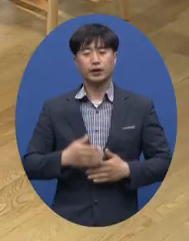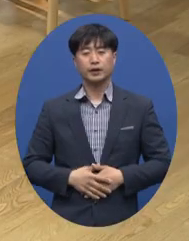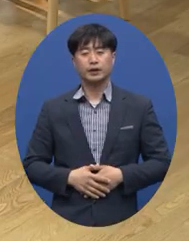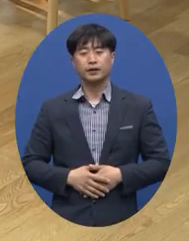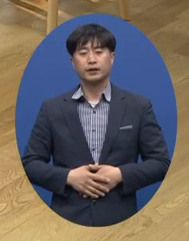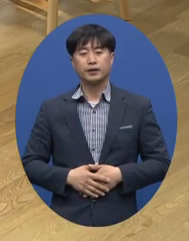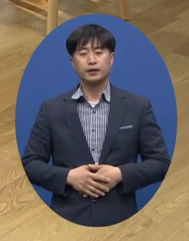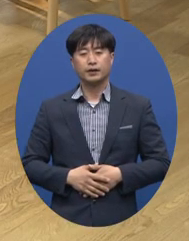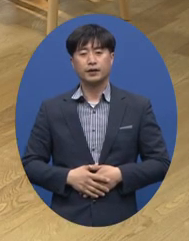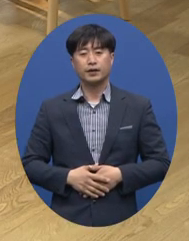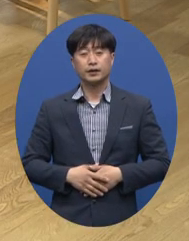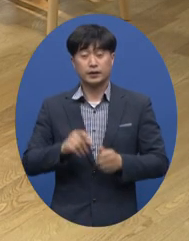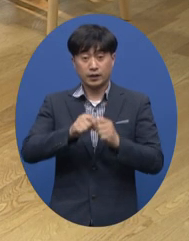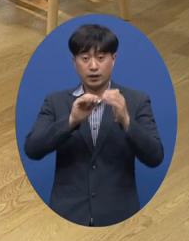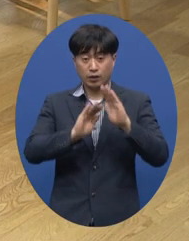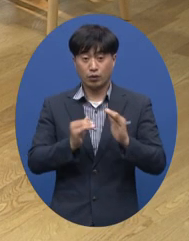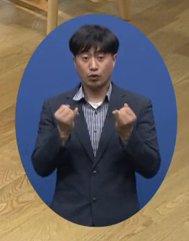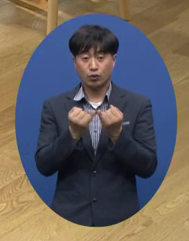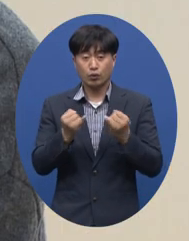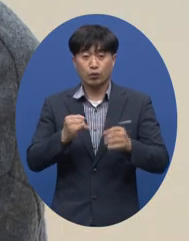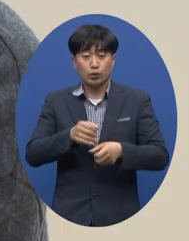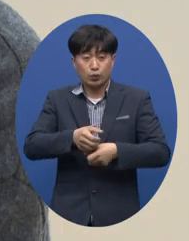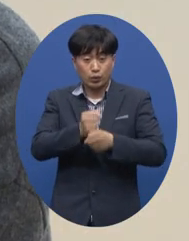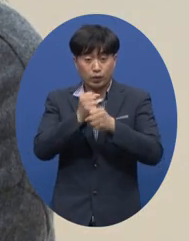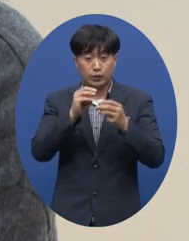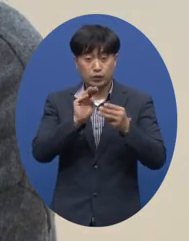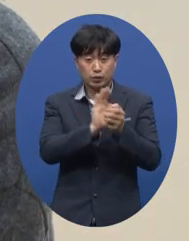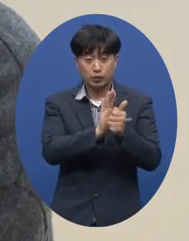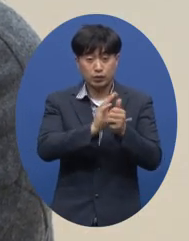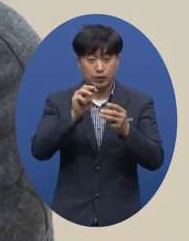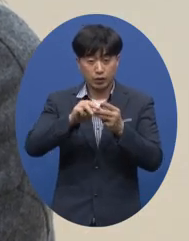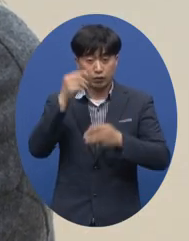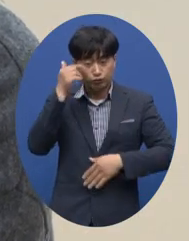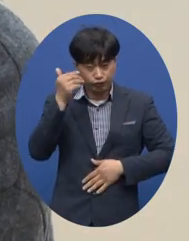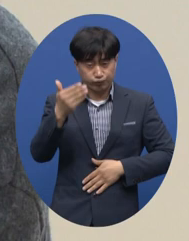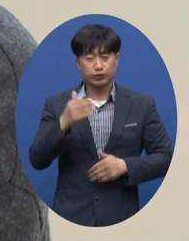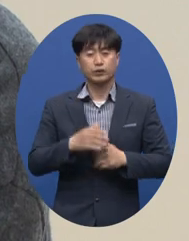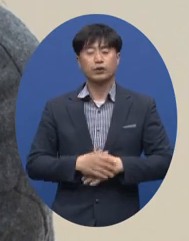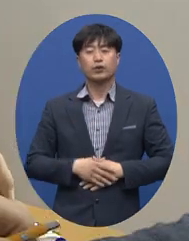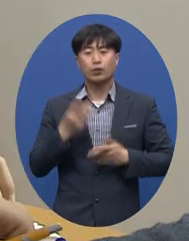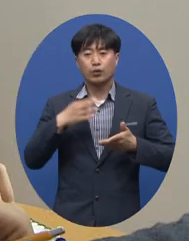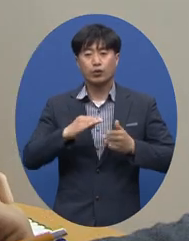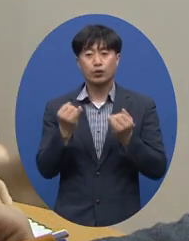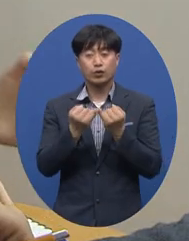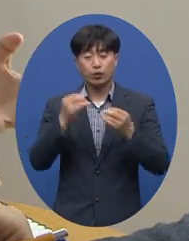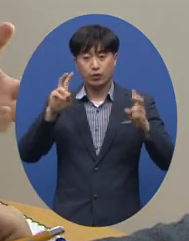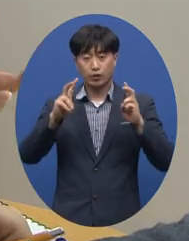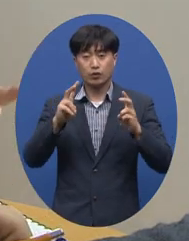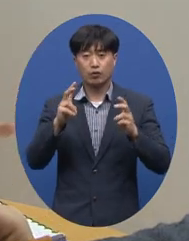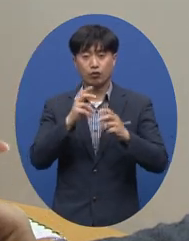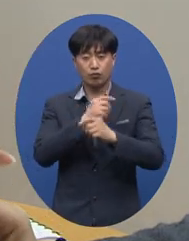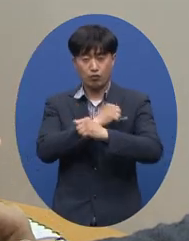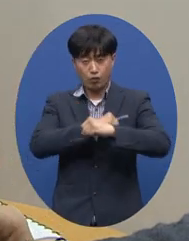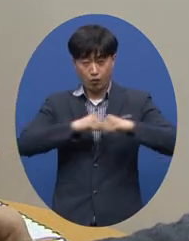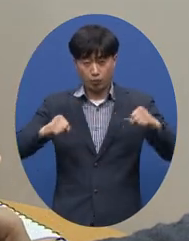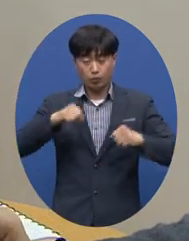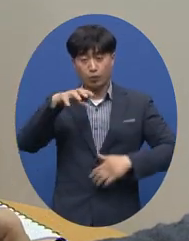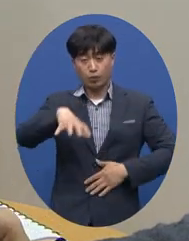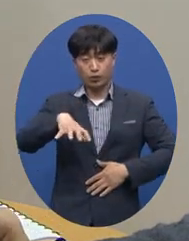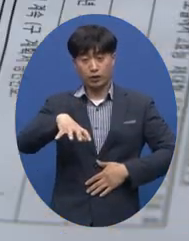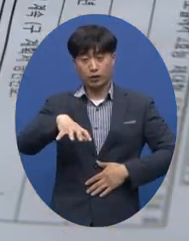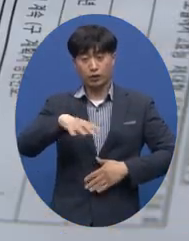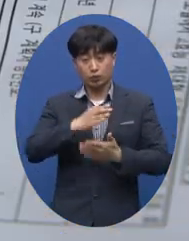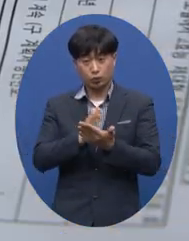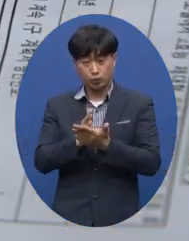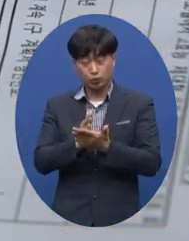많이 자세한 사항은 여성기업종합지원센터로 문의하면 됩니다. 경기도는 여성 기업이 더 폭넓은 분야에서 활약할 수